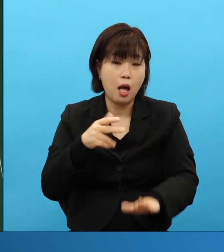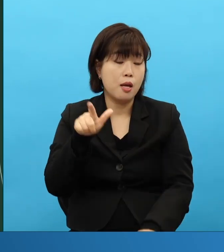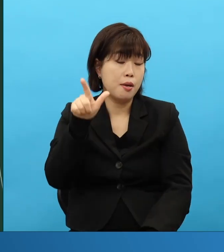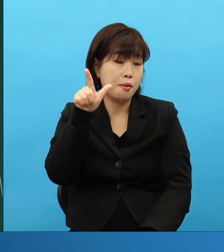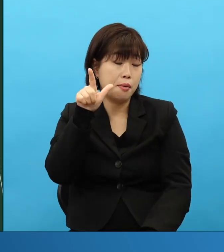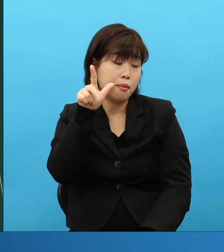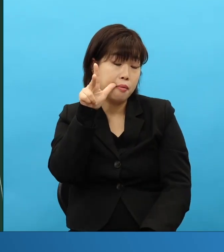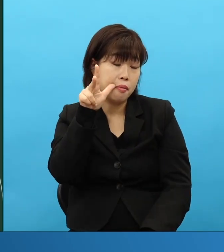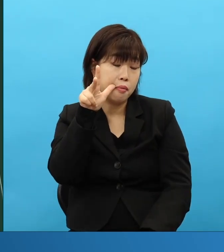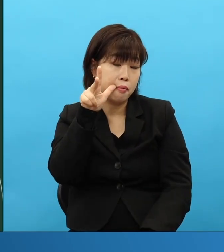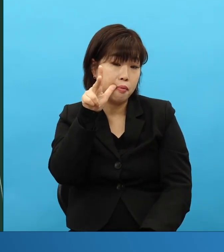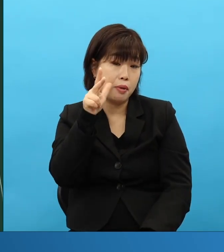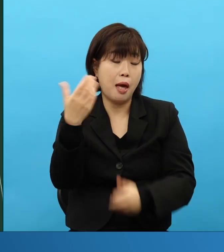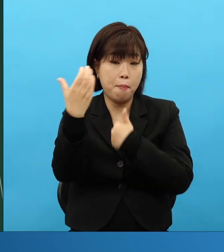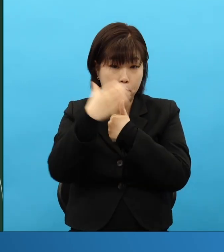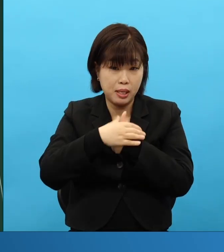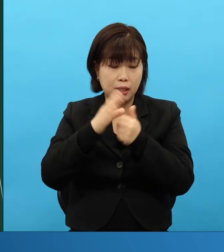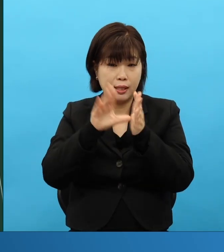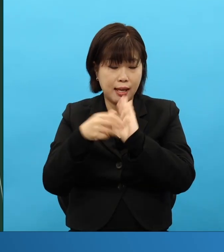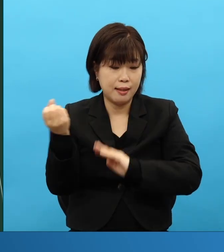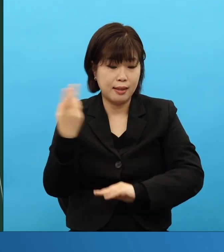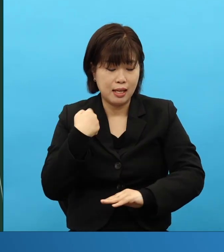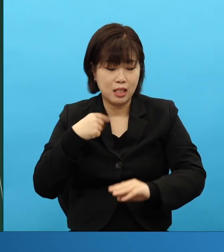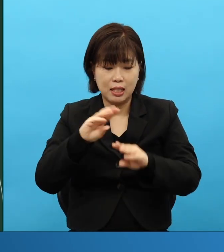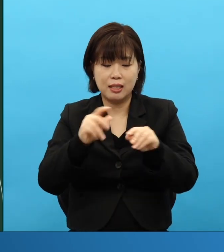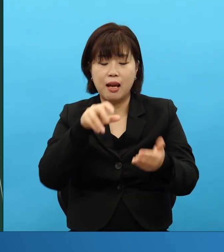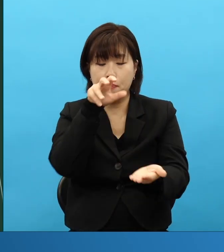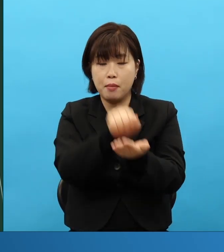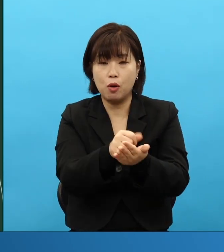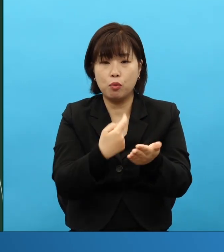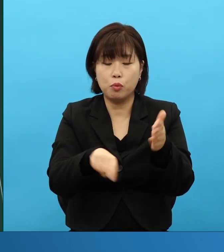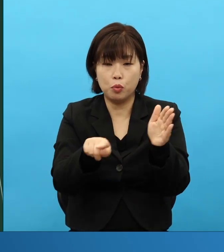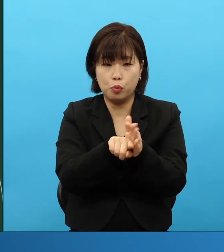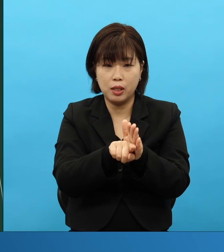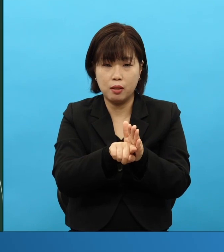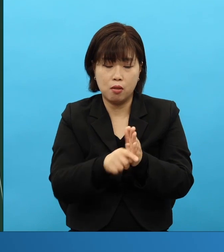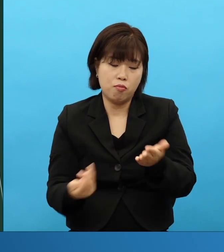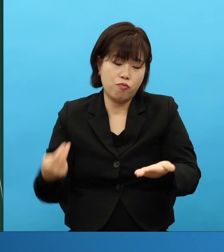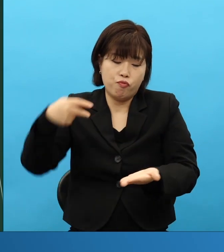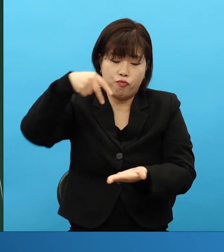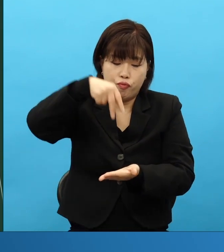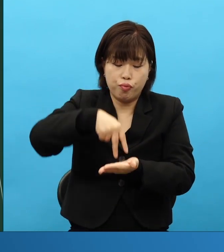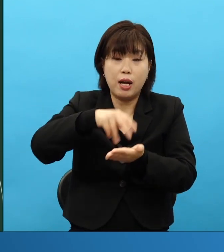그래 이 이야기를 한 거예요. And so he spoke about that background. 45년 전에